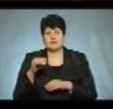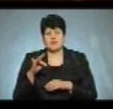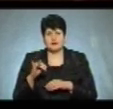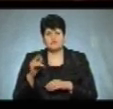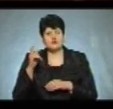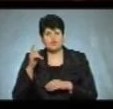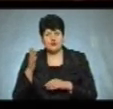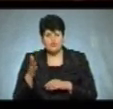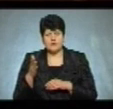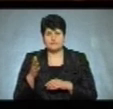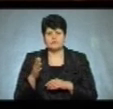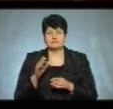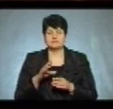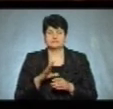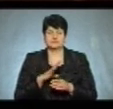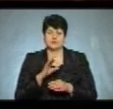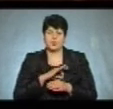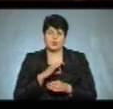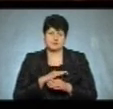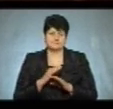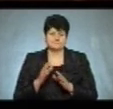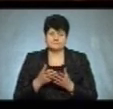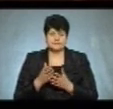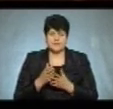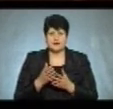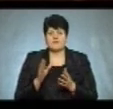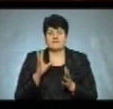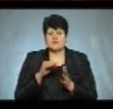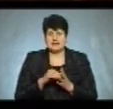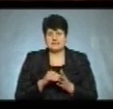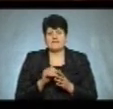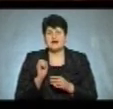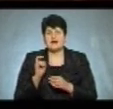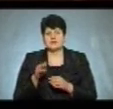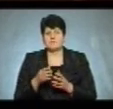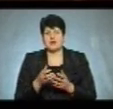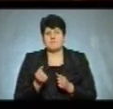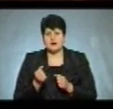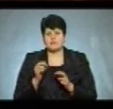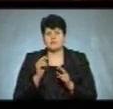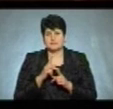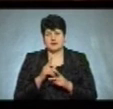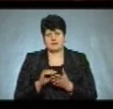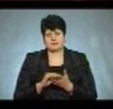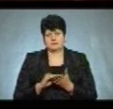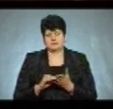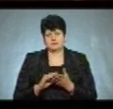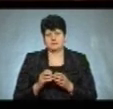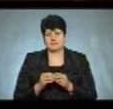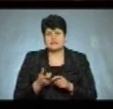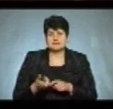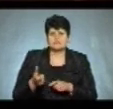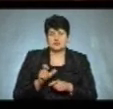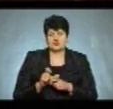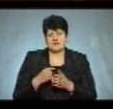діючи з корисливих мотивів, внесла у акти приймання виконаних будівельних робіт недостовірні відомості, завищивши